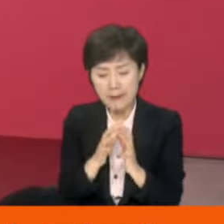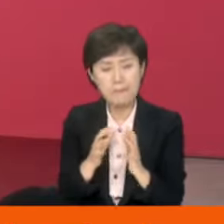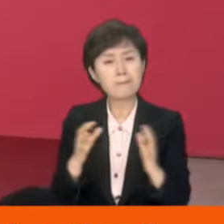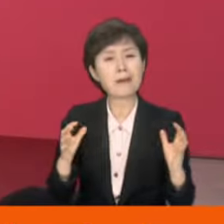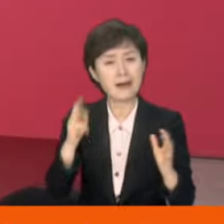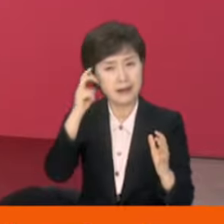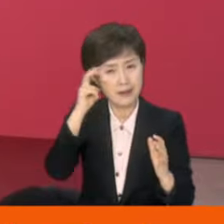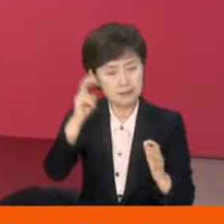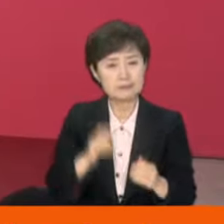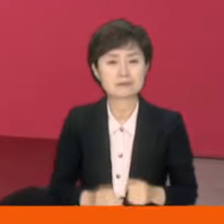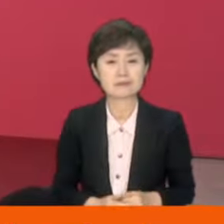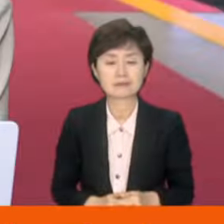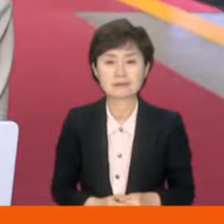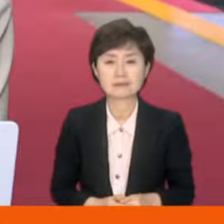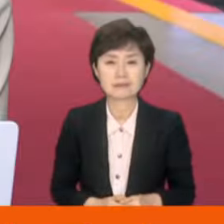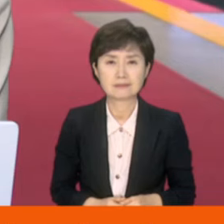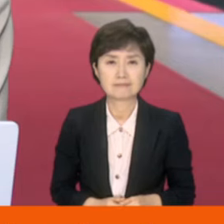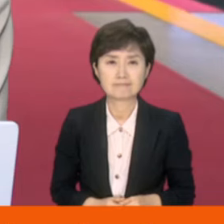예상됩니다.